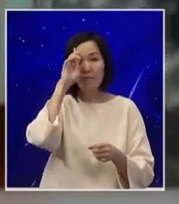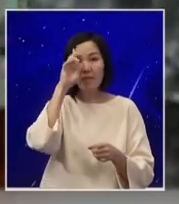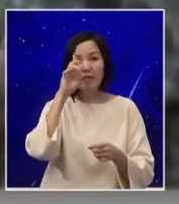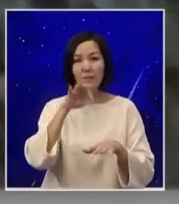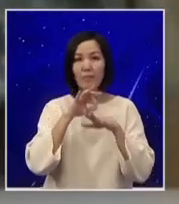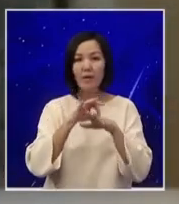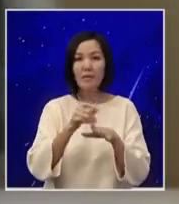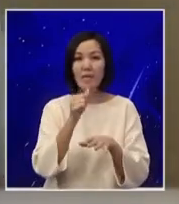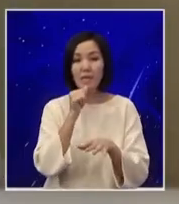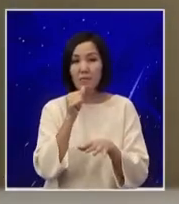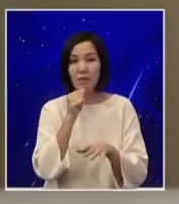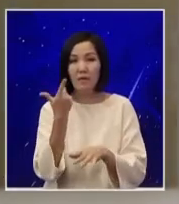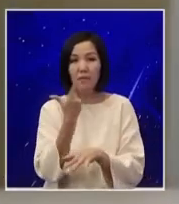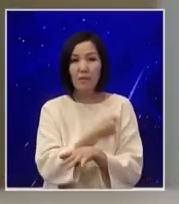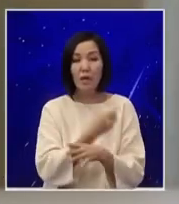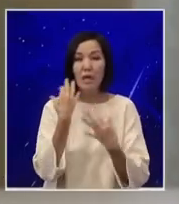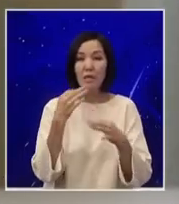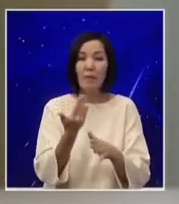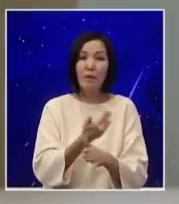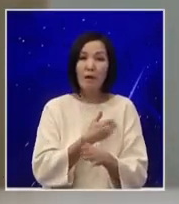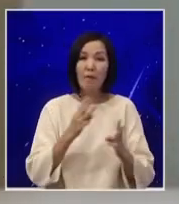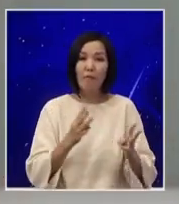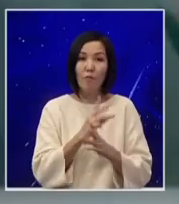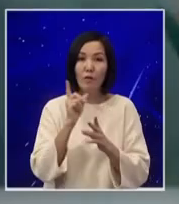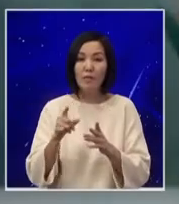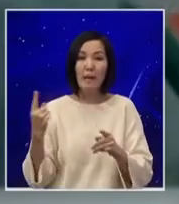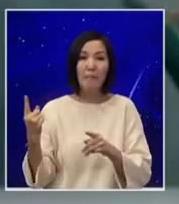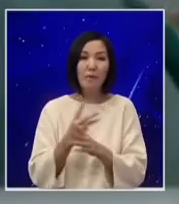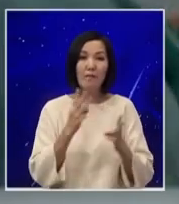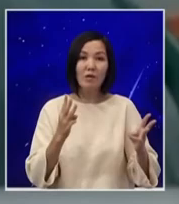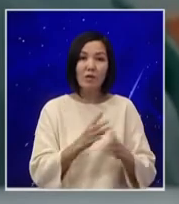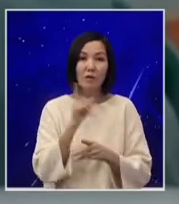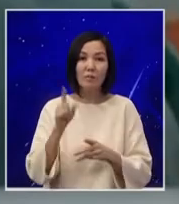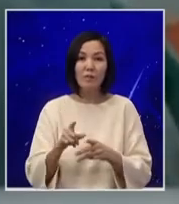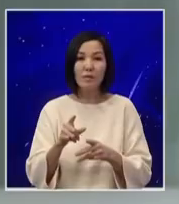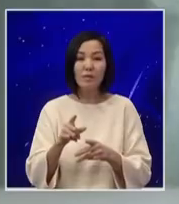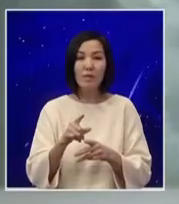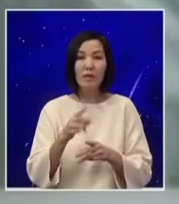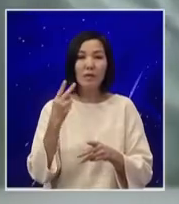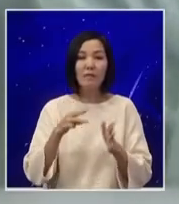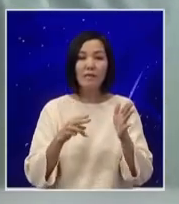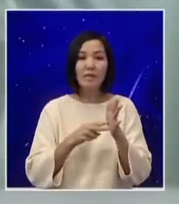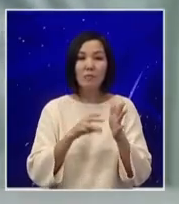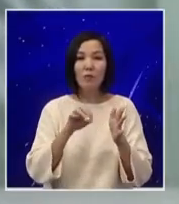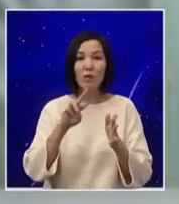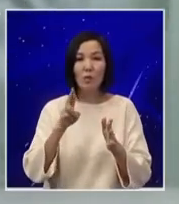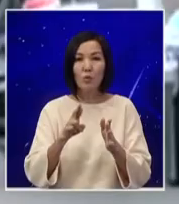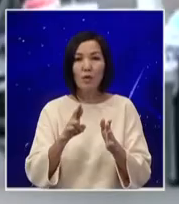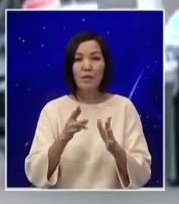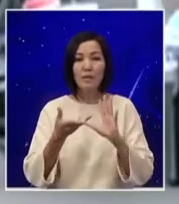клинических испытаний вакцины на добровольцах первый доброволец был принят привет 27 июля